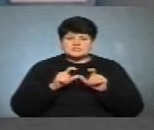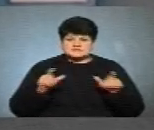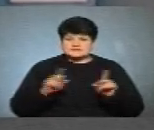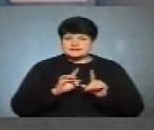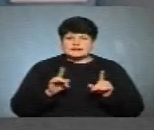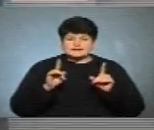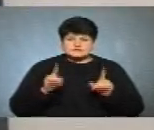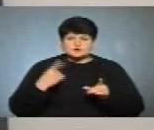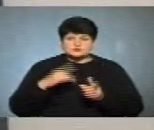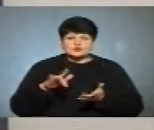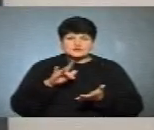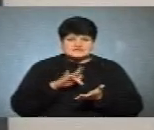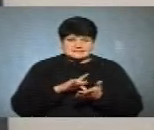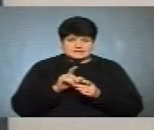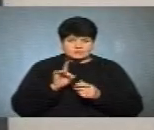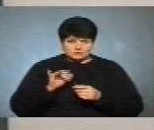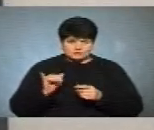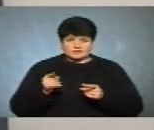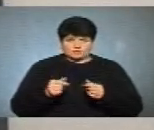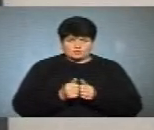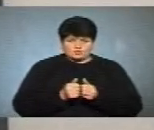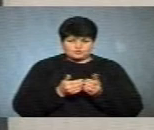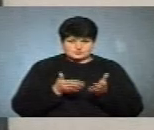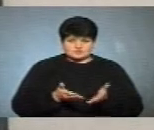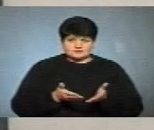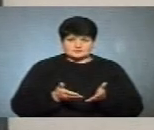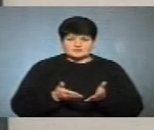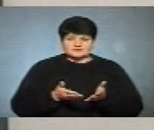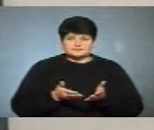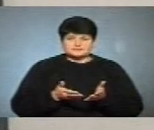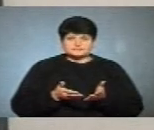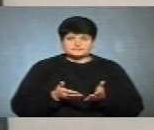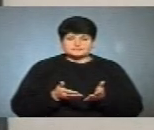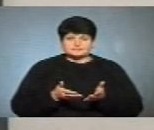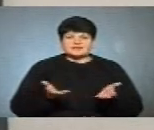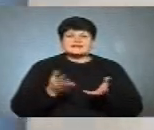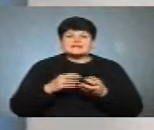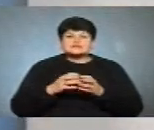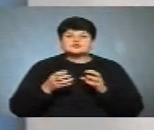лише обласного центру, який в нас тут поруч з